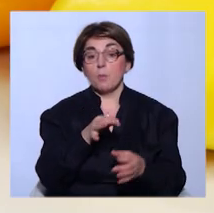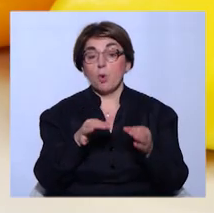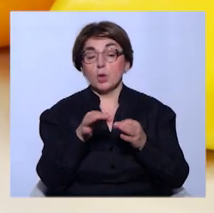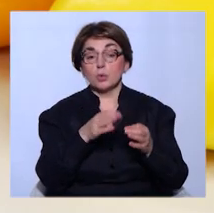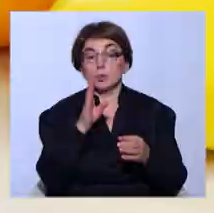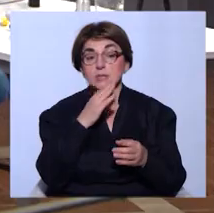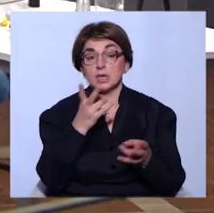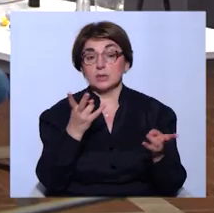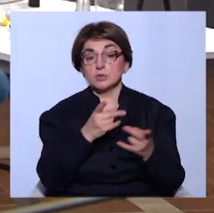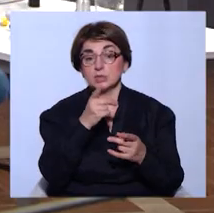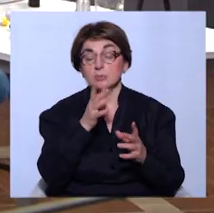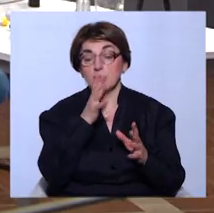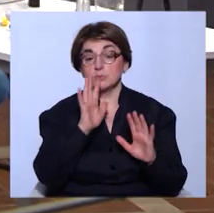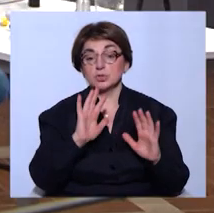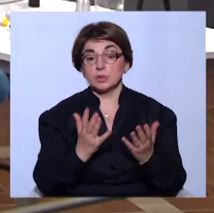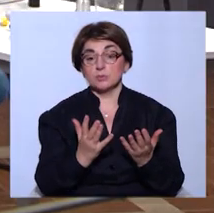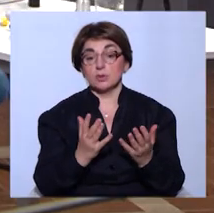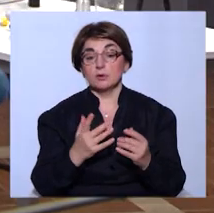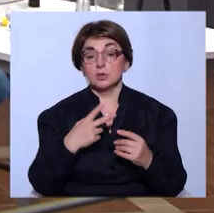ნახოთ ჩვენი ექსპერიმენტის შედეგი.